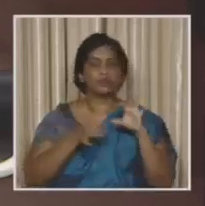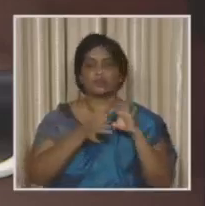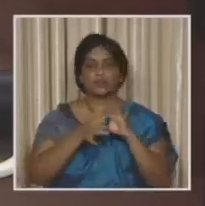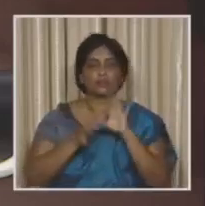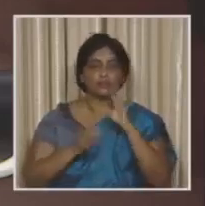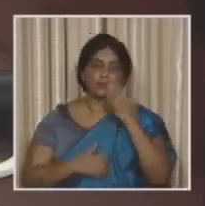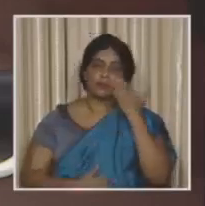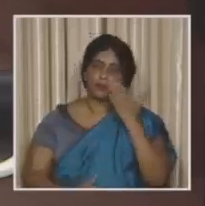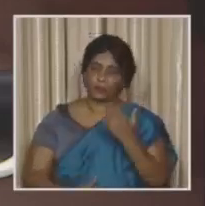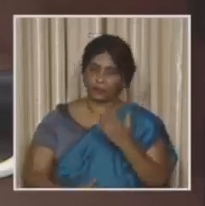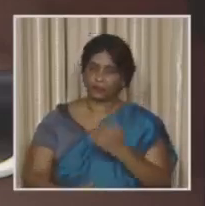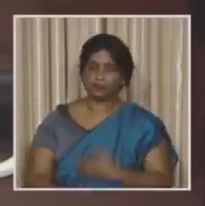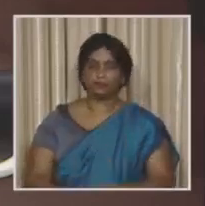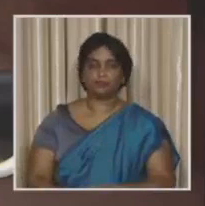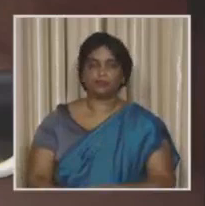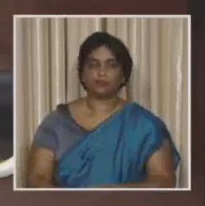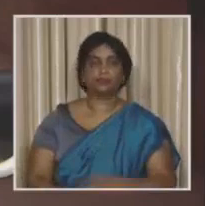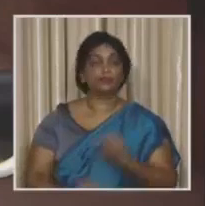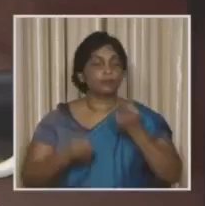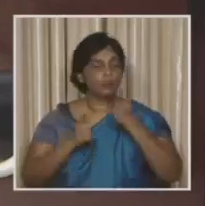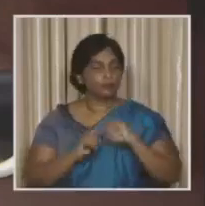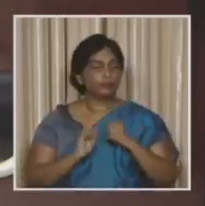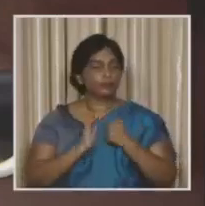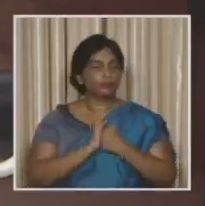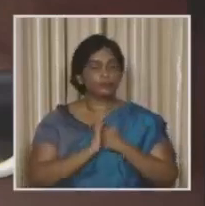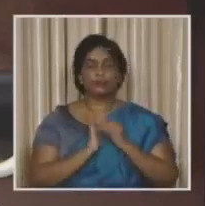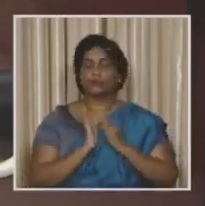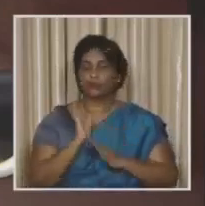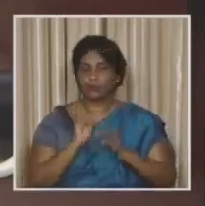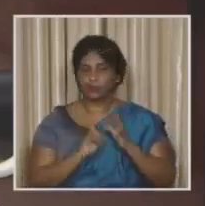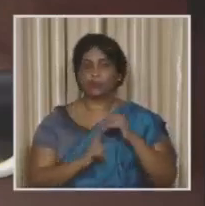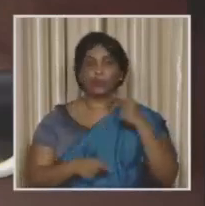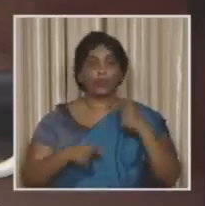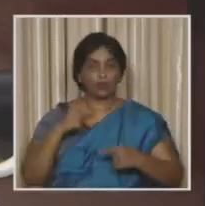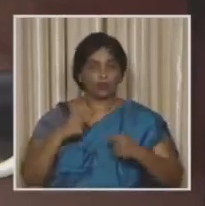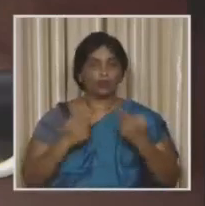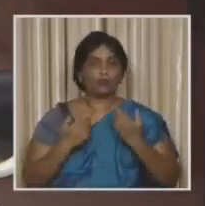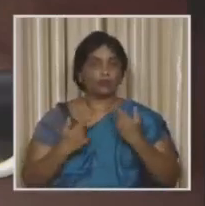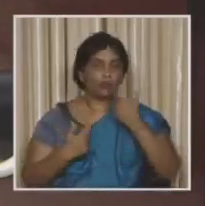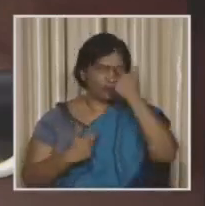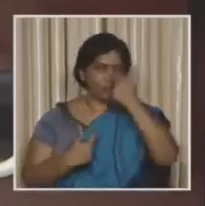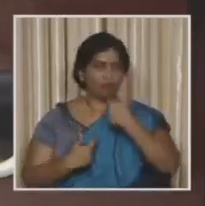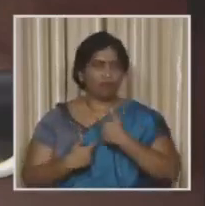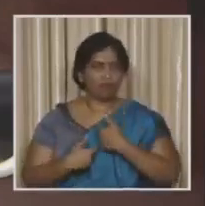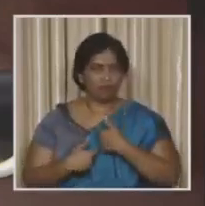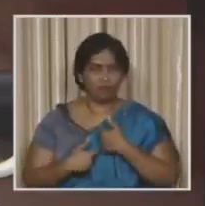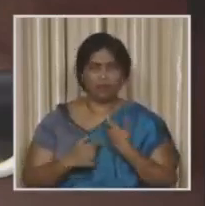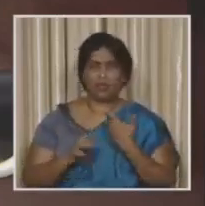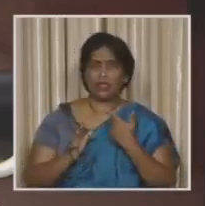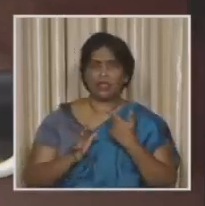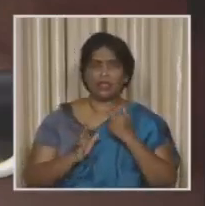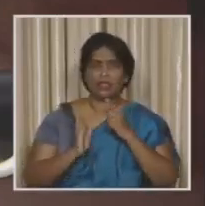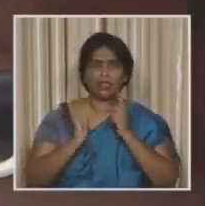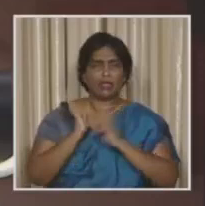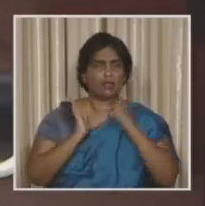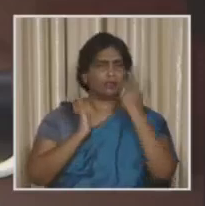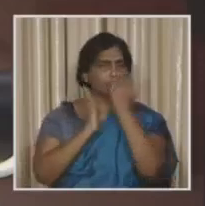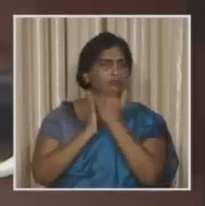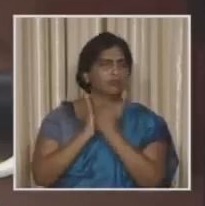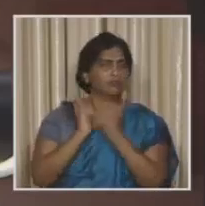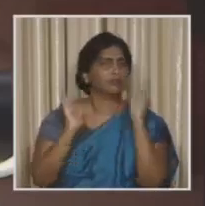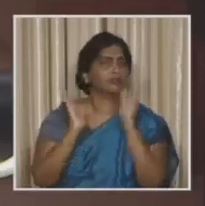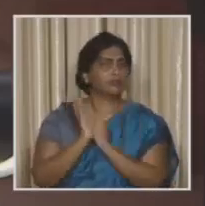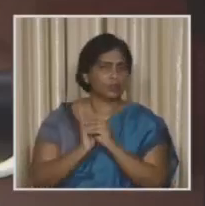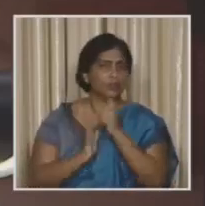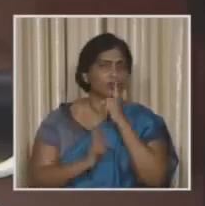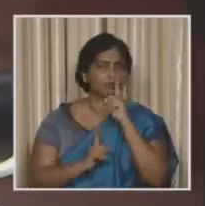tidak nama pahedili una. Ilang garu menteri tu mani me vivadi apa pilih bandawat me Ibrahim apa jahat kelai sapekse kewi pilih bandar